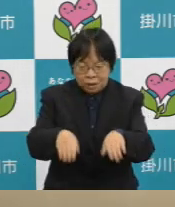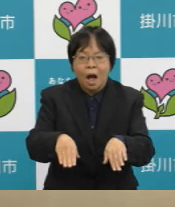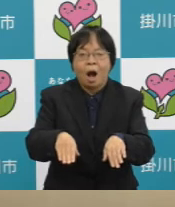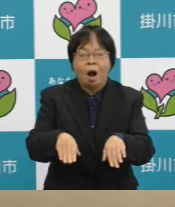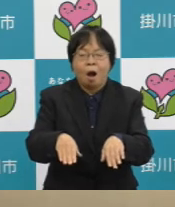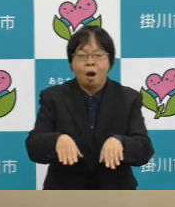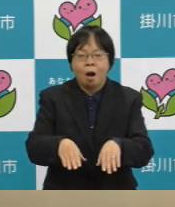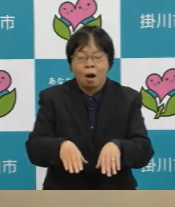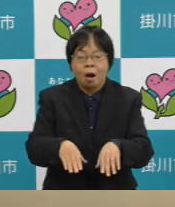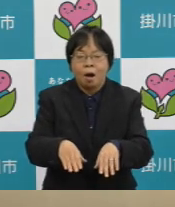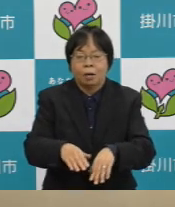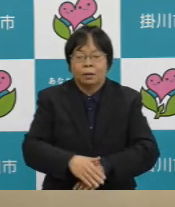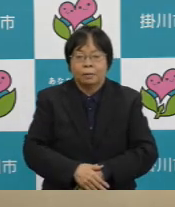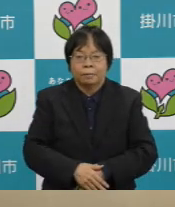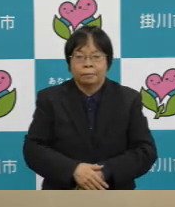ということが